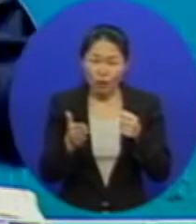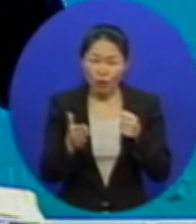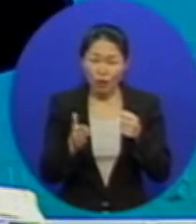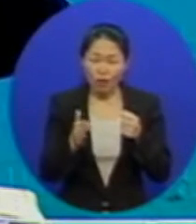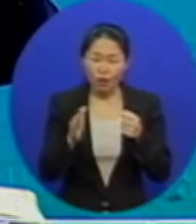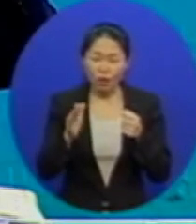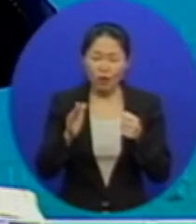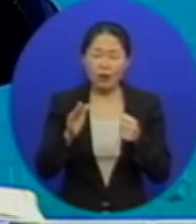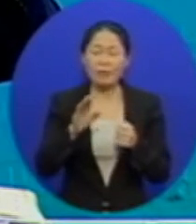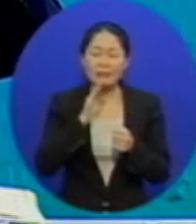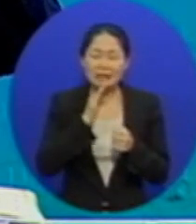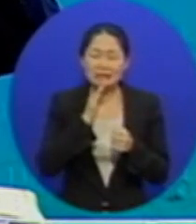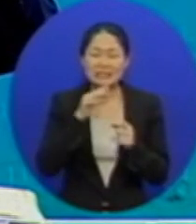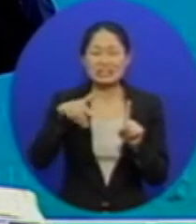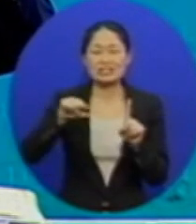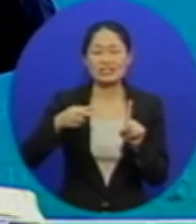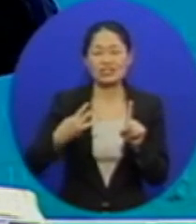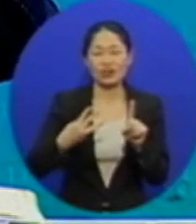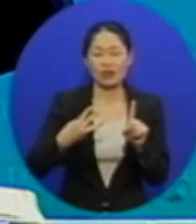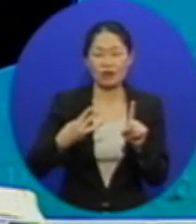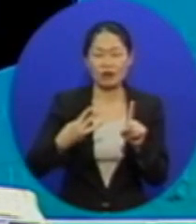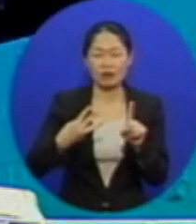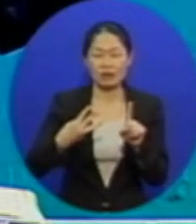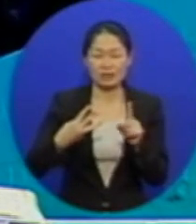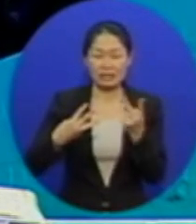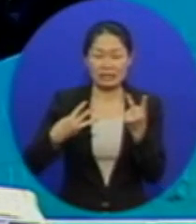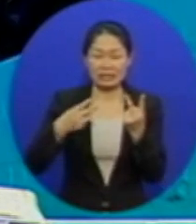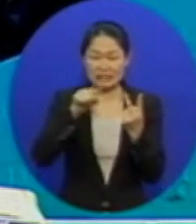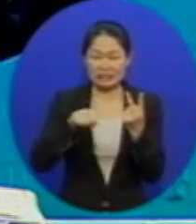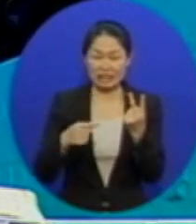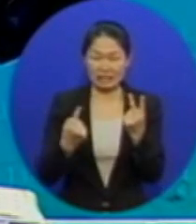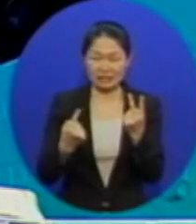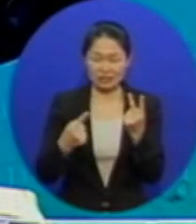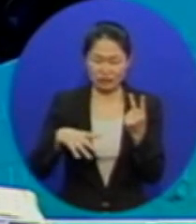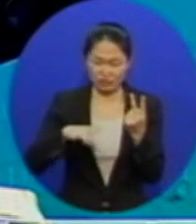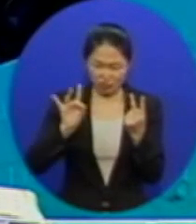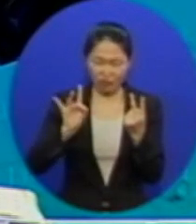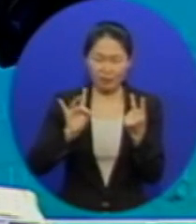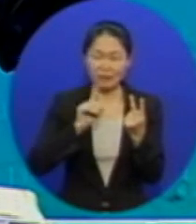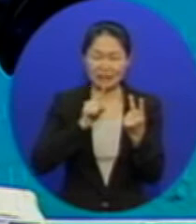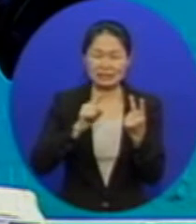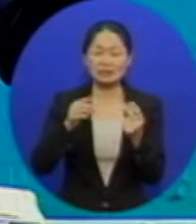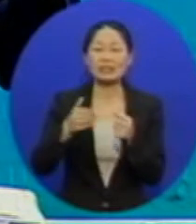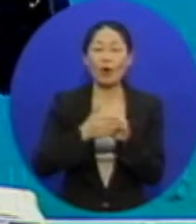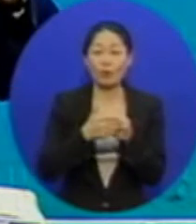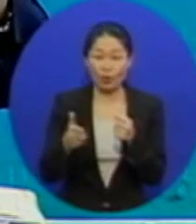것이 1 저리 에요 2장을 처음 시작하면서 하신 말씀